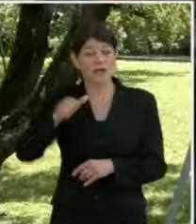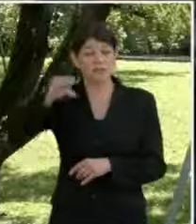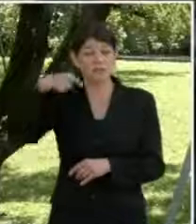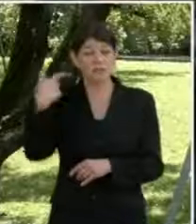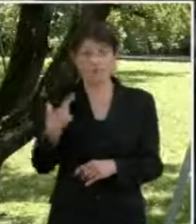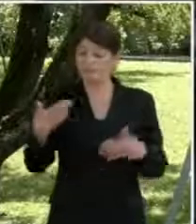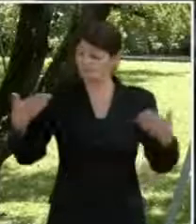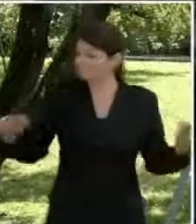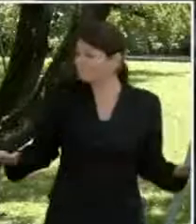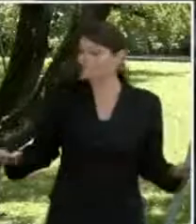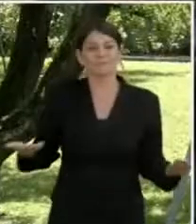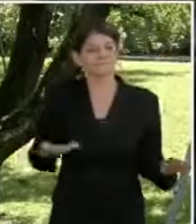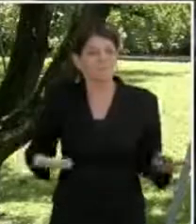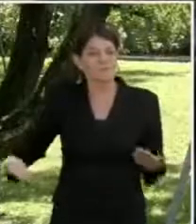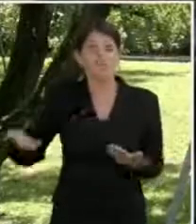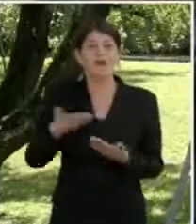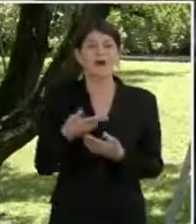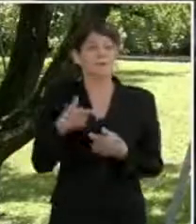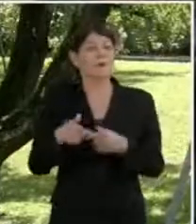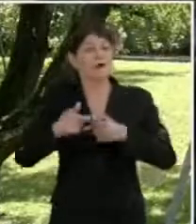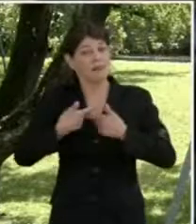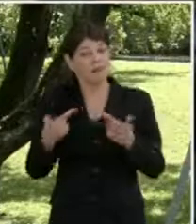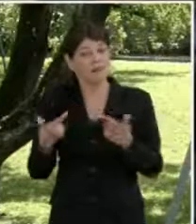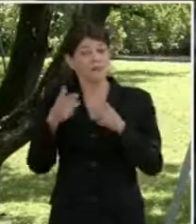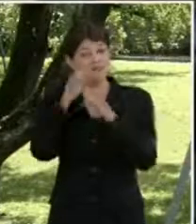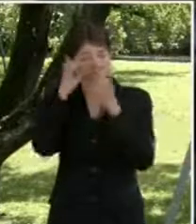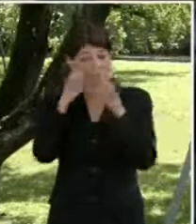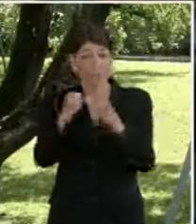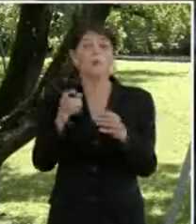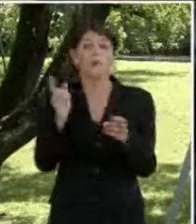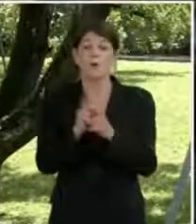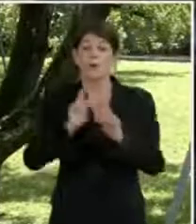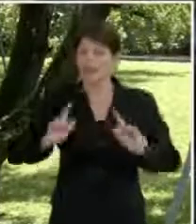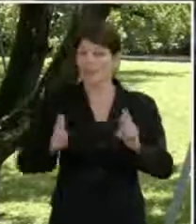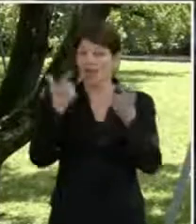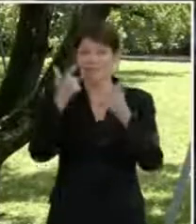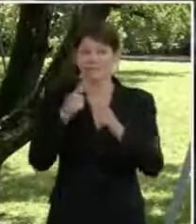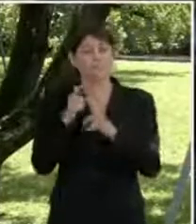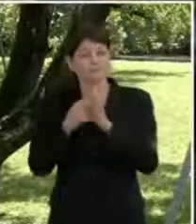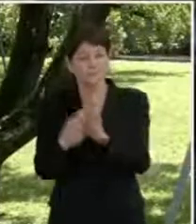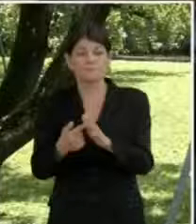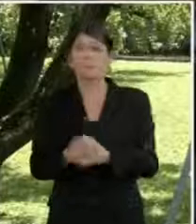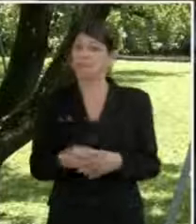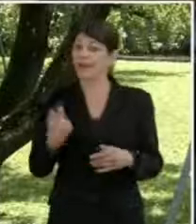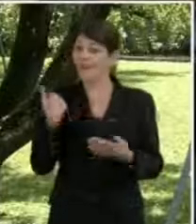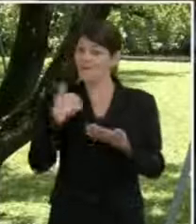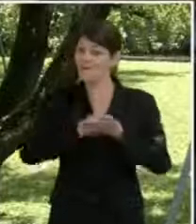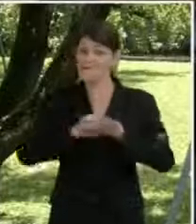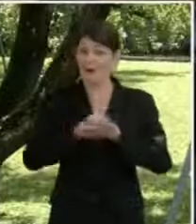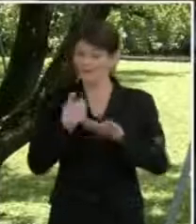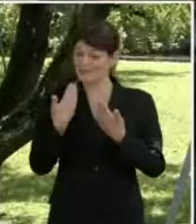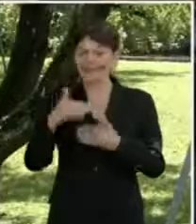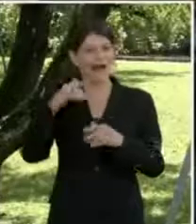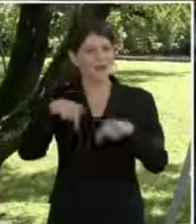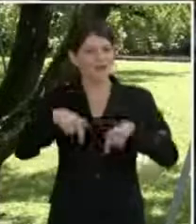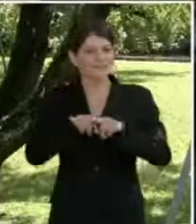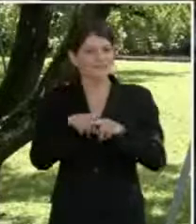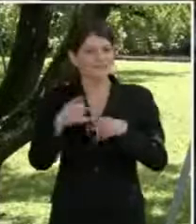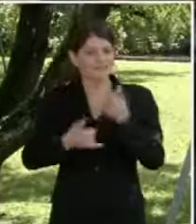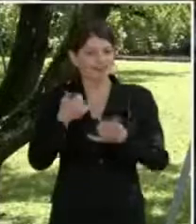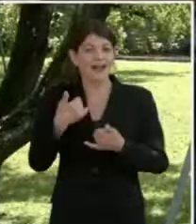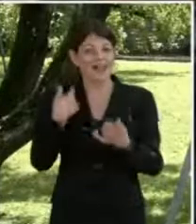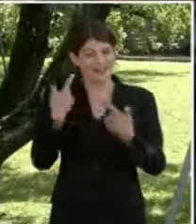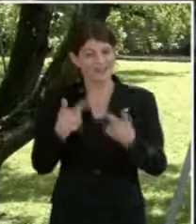2021 hier auf dem Landeskanal und über dem Livestream. Ich freue mich sehr, dass ich Sie auch in diesem Jahr wieder durch